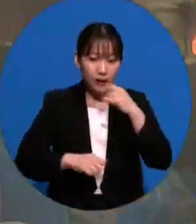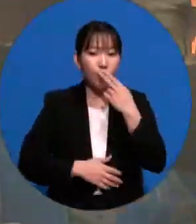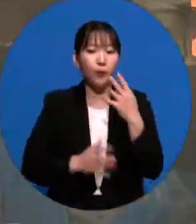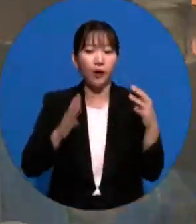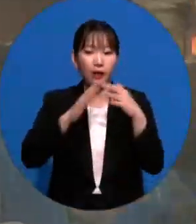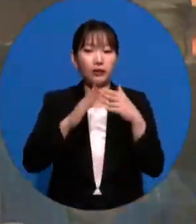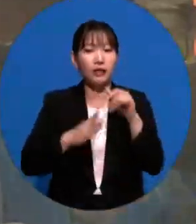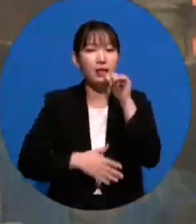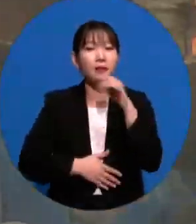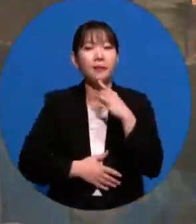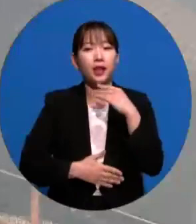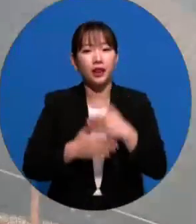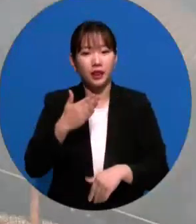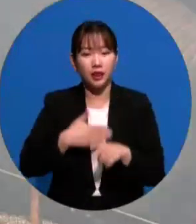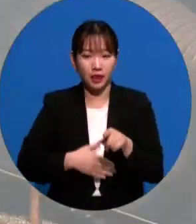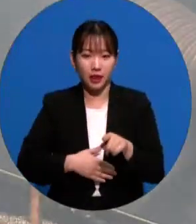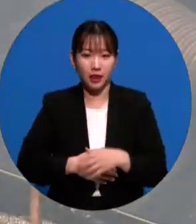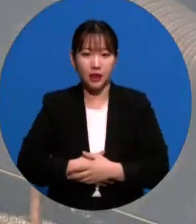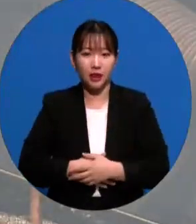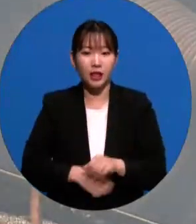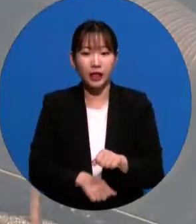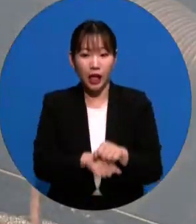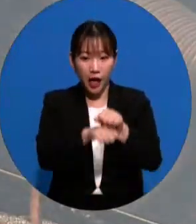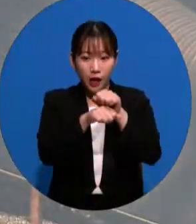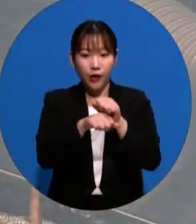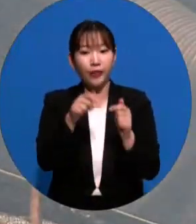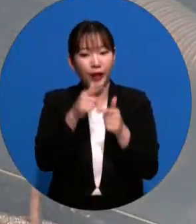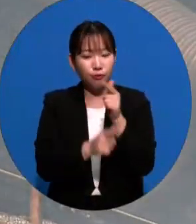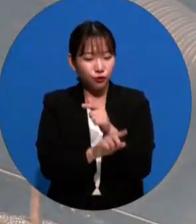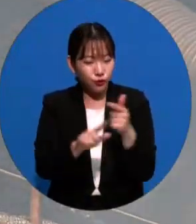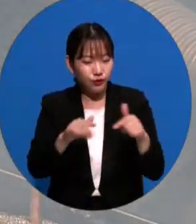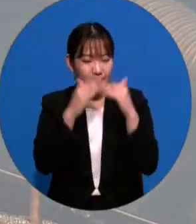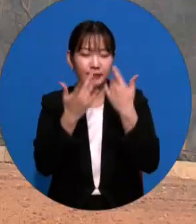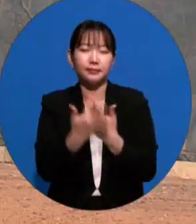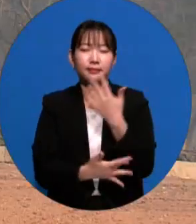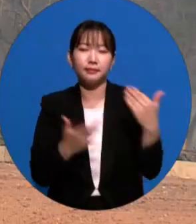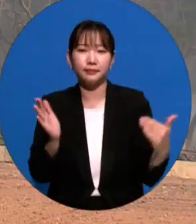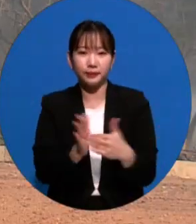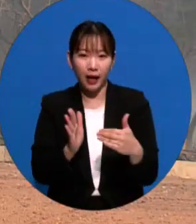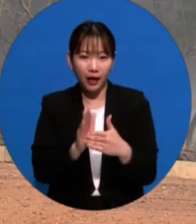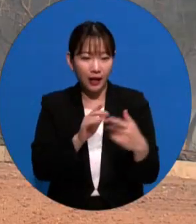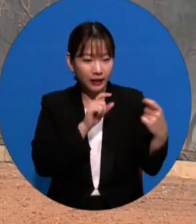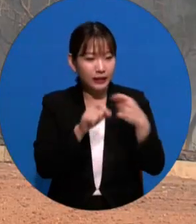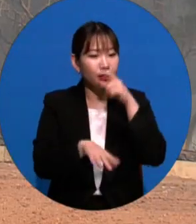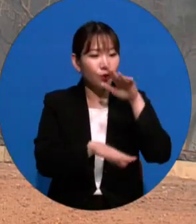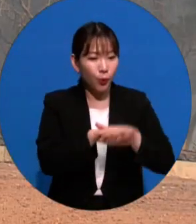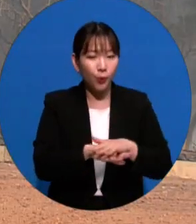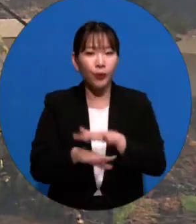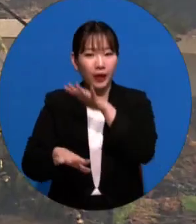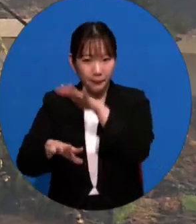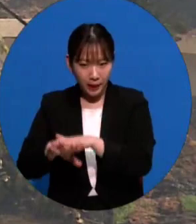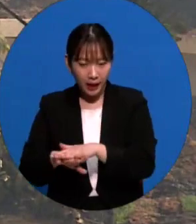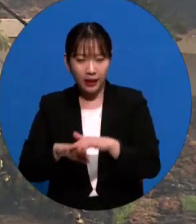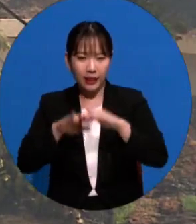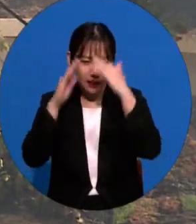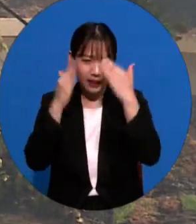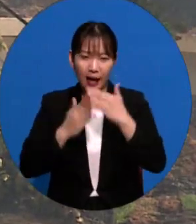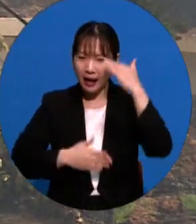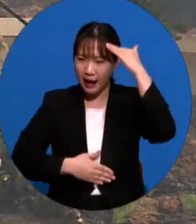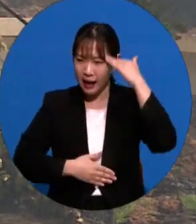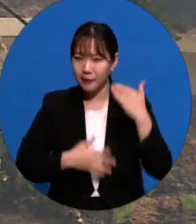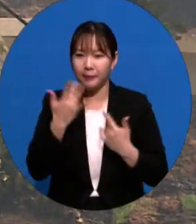비닐하우스는 뼈대만 남았습니다. 쌓아놓았던 잡목들도 모두 타버렸고 인근 논두렁과 밭두렁도 불에